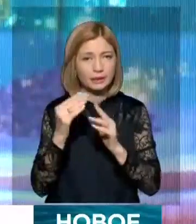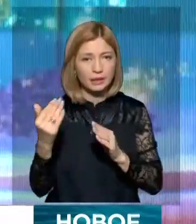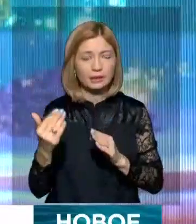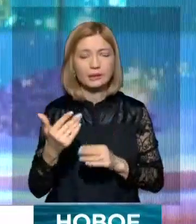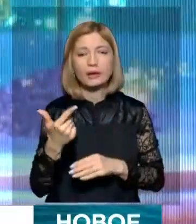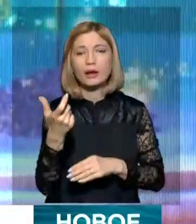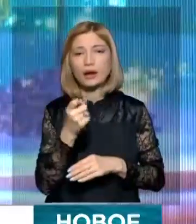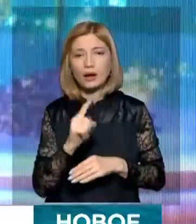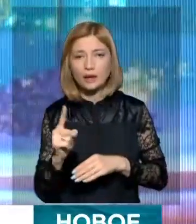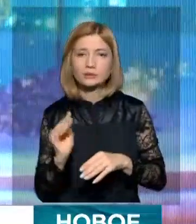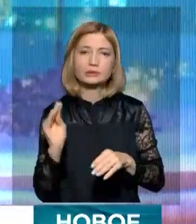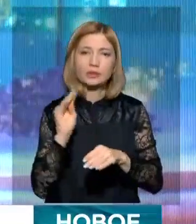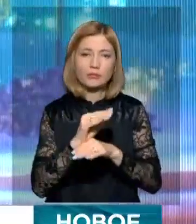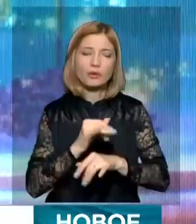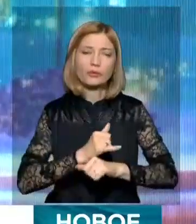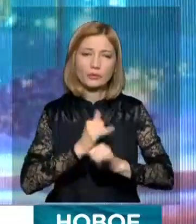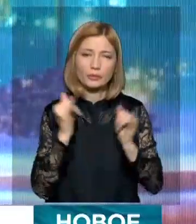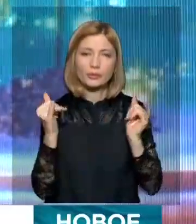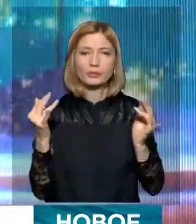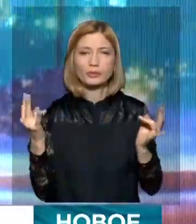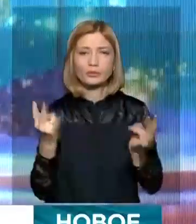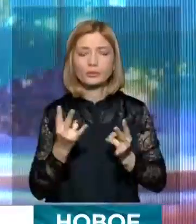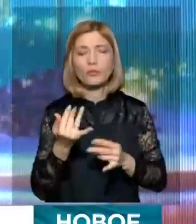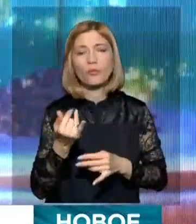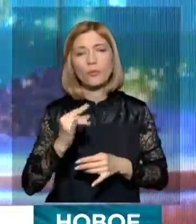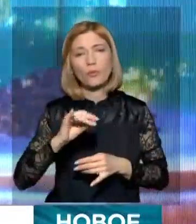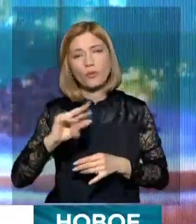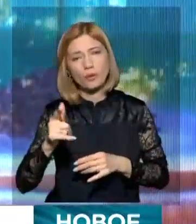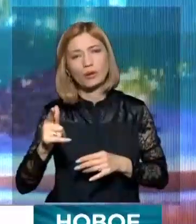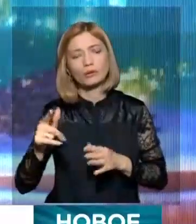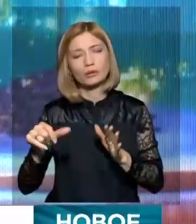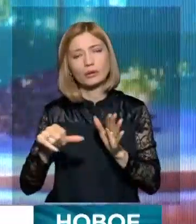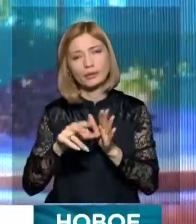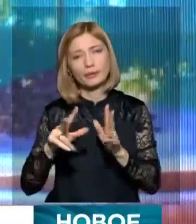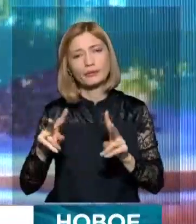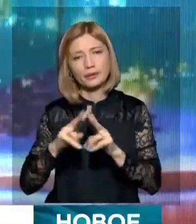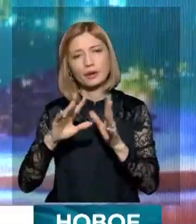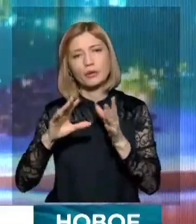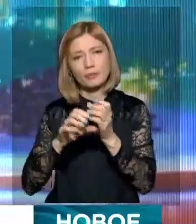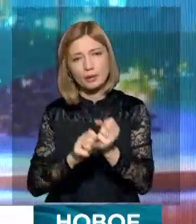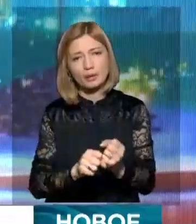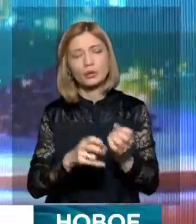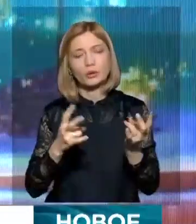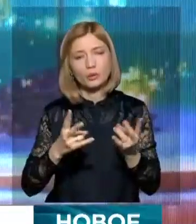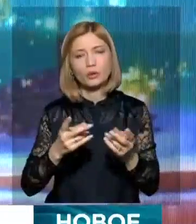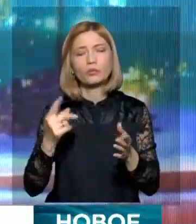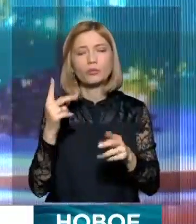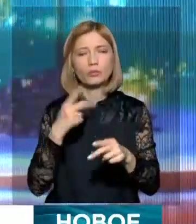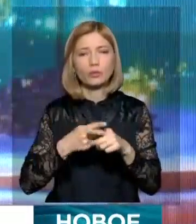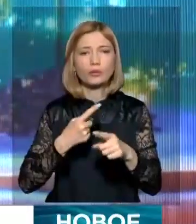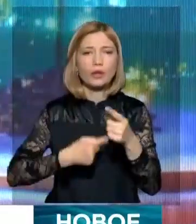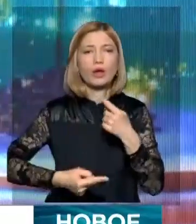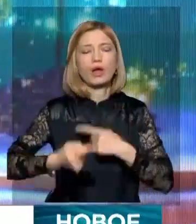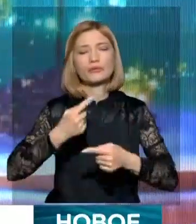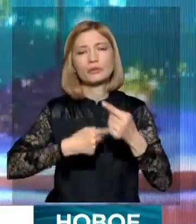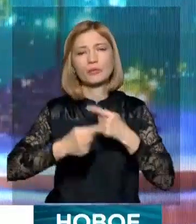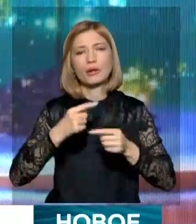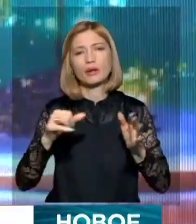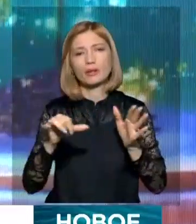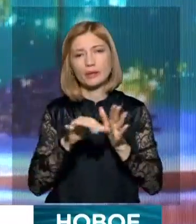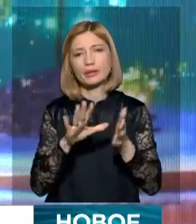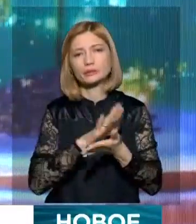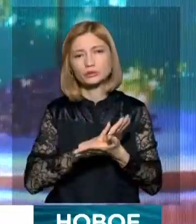газовой генерации, а, конечно же, возобновляемой энергетики. И в сфере транспорта